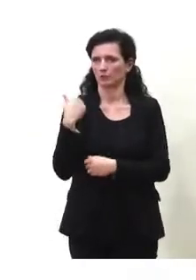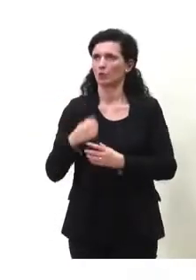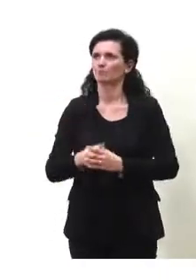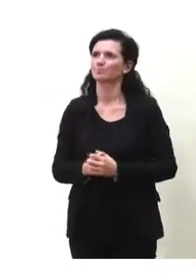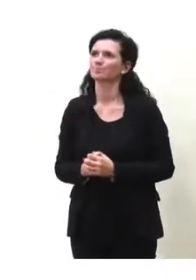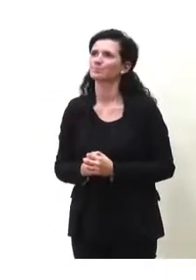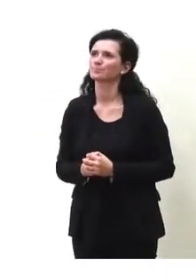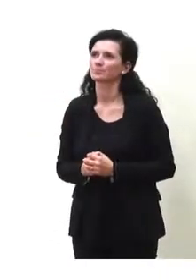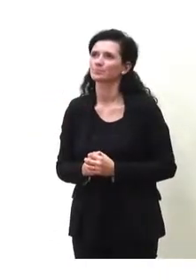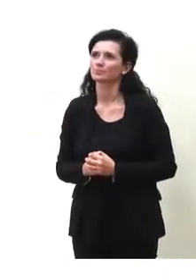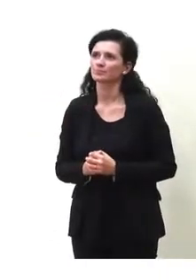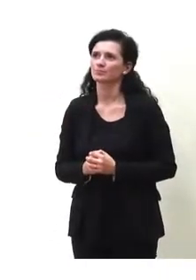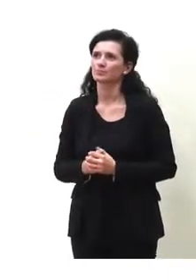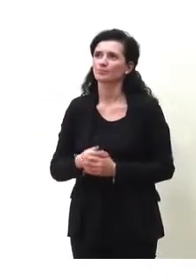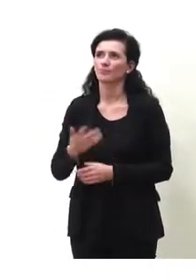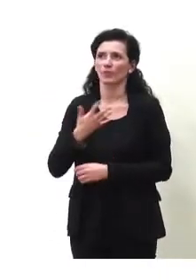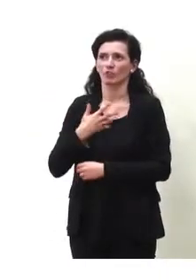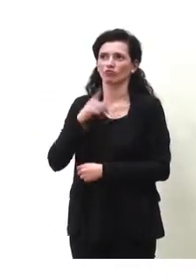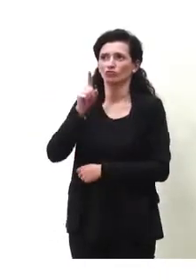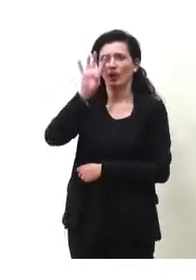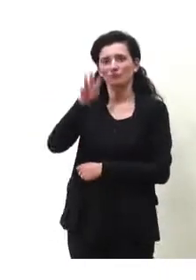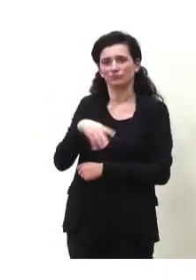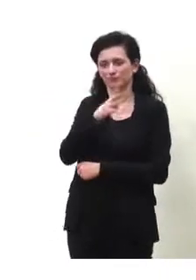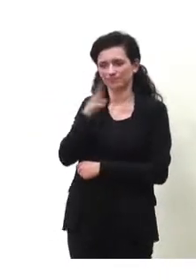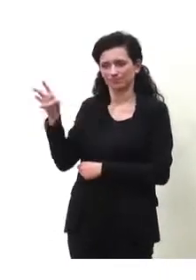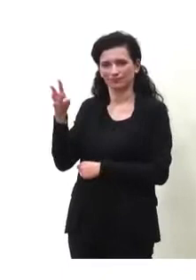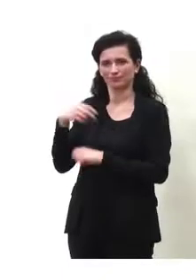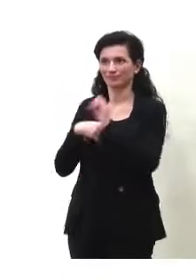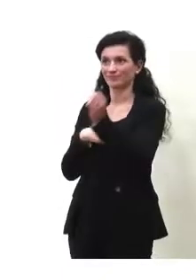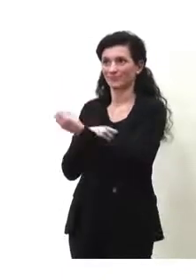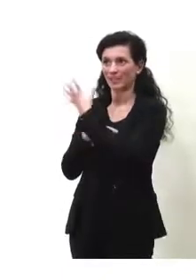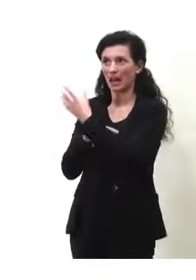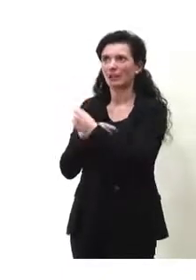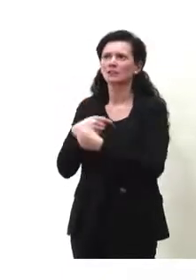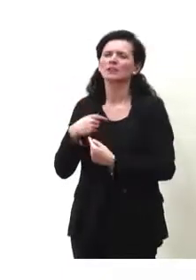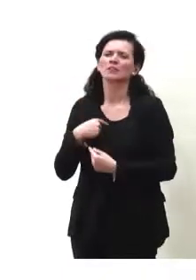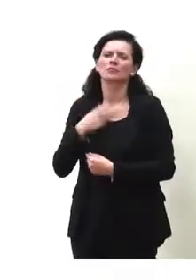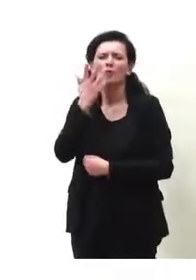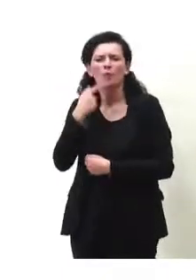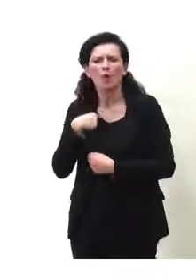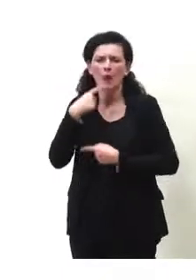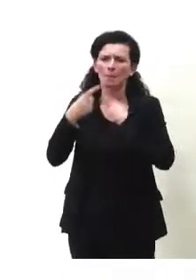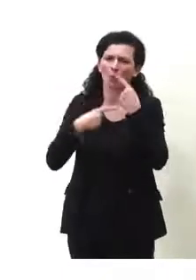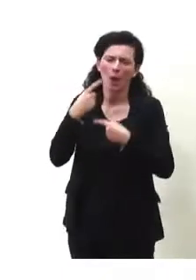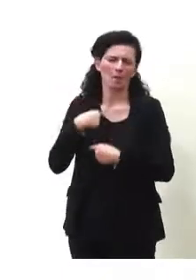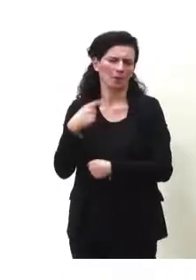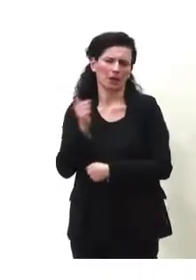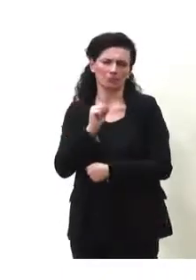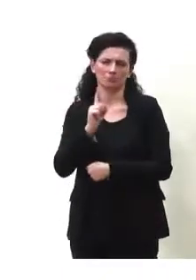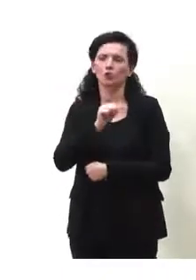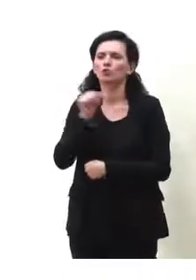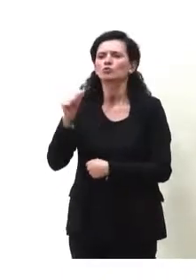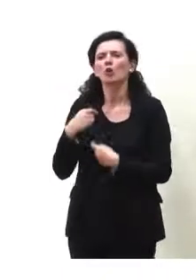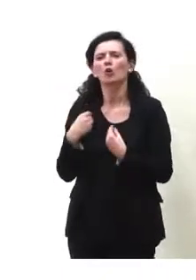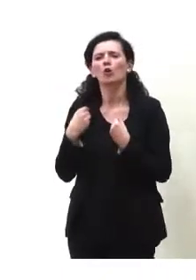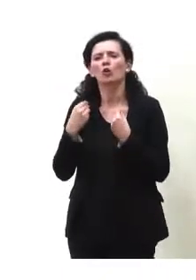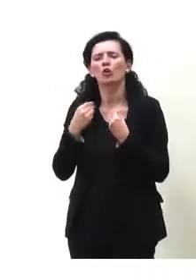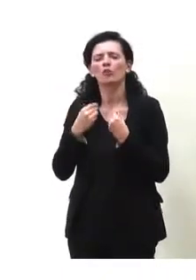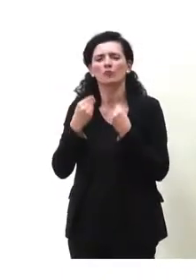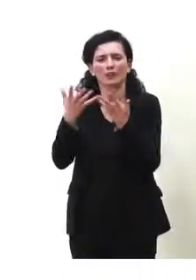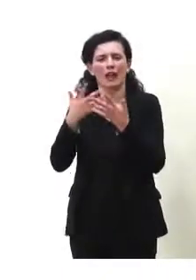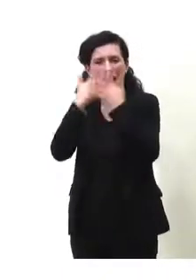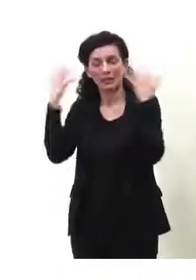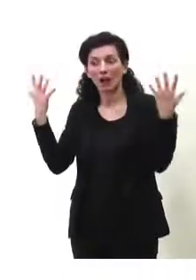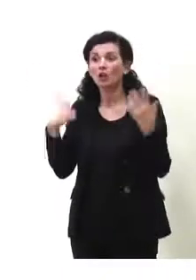Anche qua, chiaramente, le mostro, ma non per far polemica, per carità, solo per chiarezza. È stato detto che le stime sono